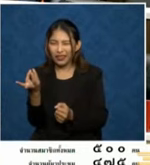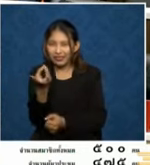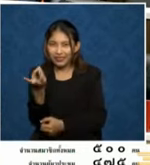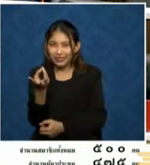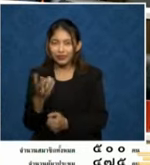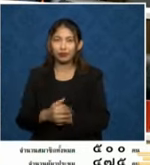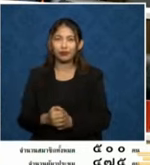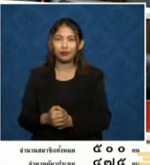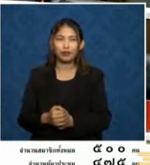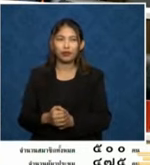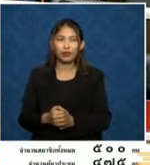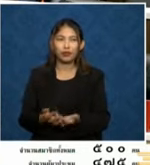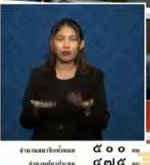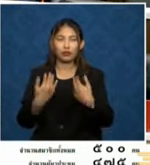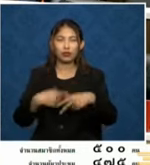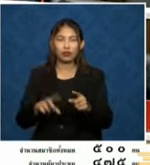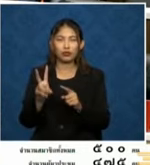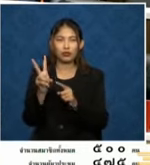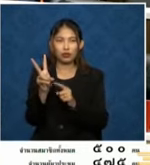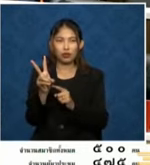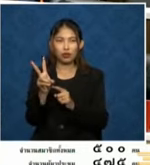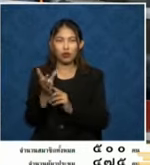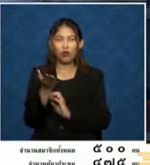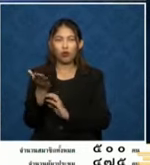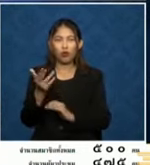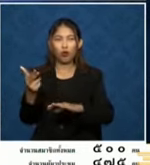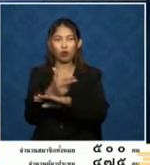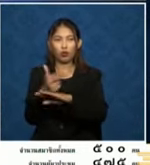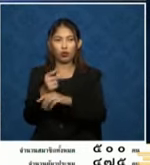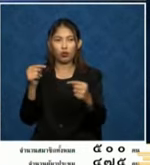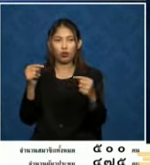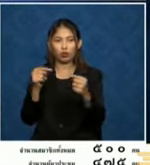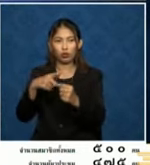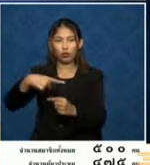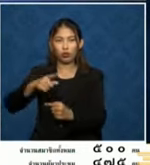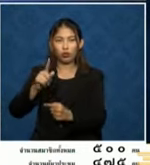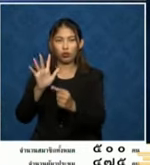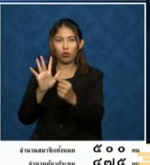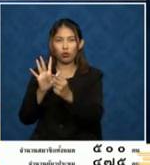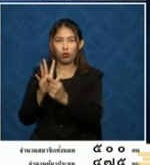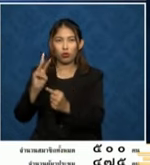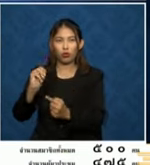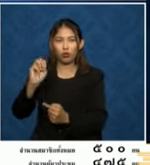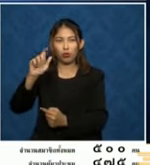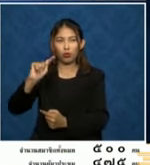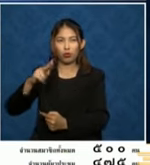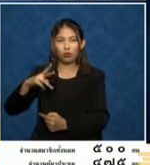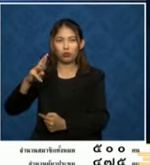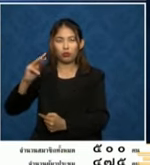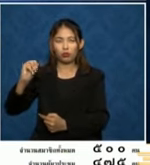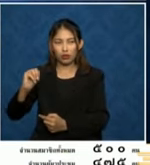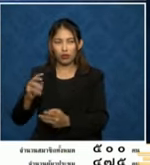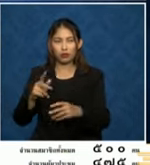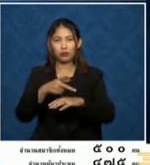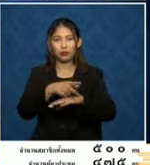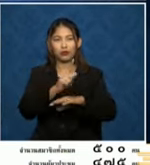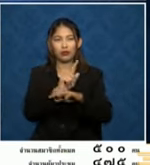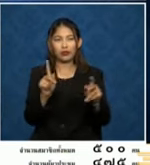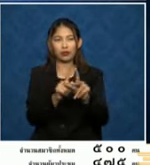อยครับส่วนบุคคลท่านที่2ครับขออนุญาตเป็นคลิปของท่านภูมิธรรมนะครับซึ่งก็เป็นประธานของคณะกรรมการศึกษา